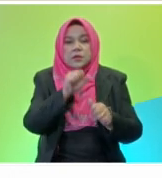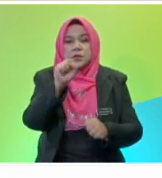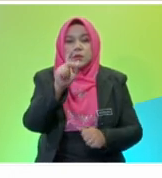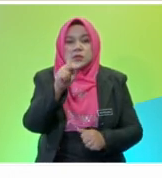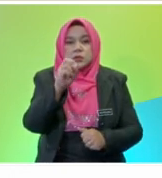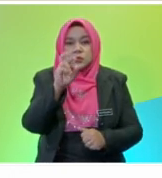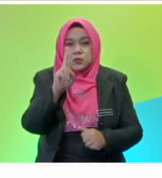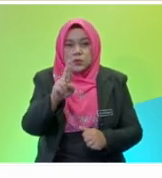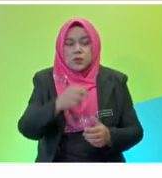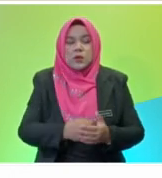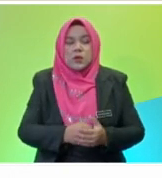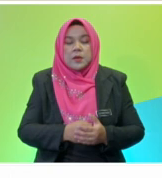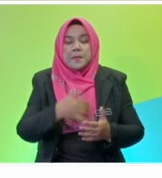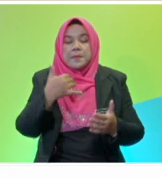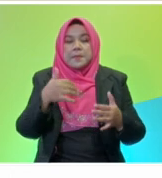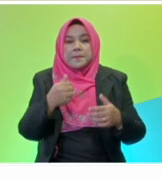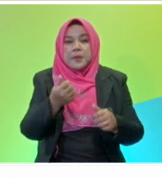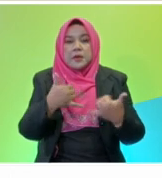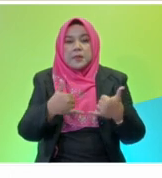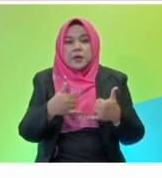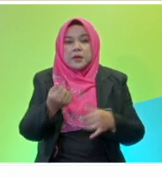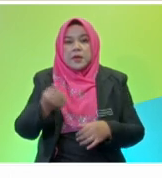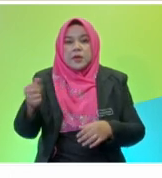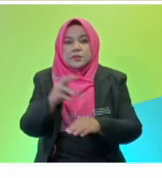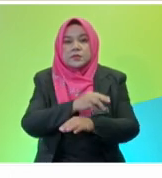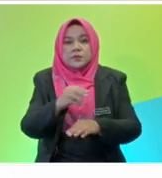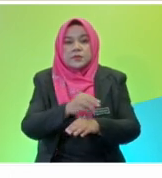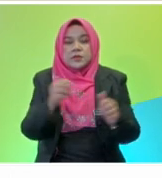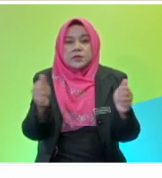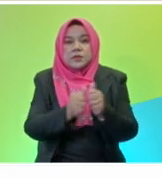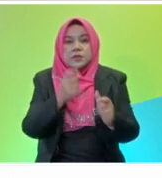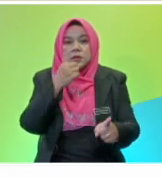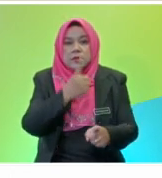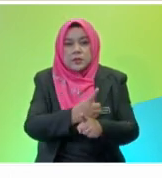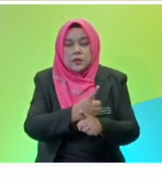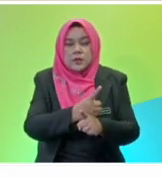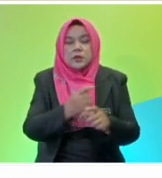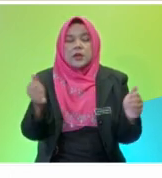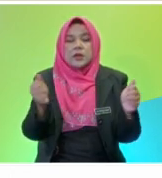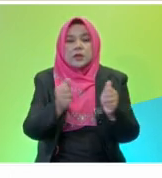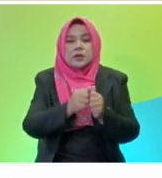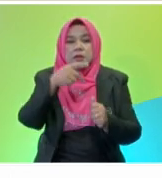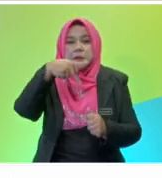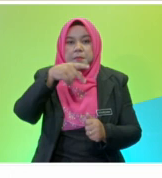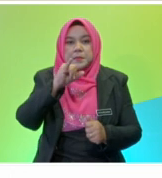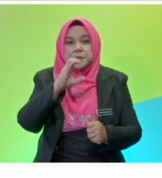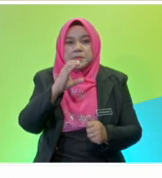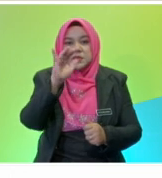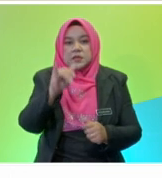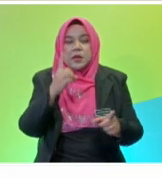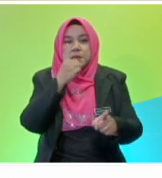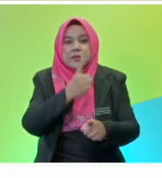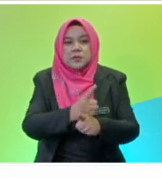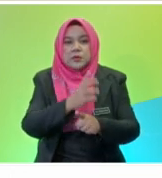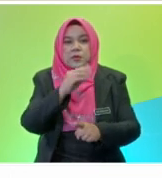dengan teknik yang betul game bermain alat musik dengan peach yang betul bermain alat musik dengan irama yang